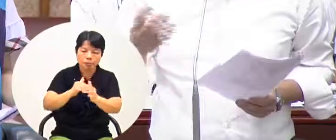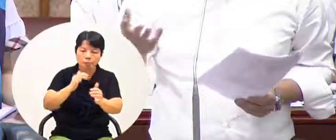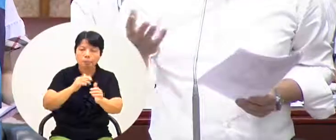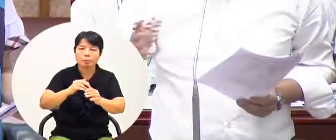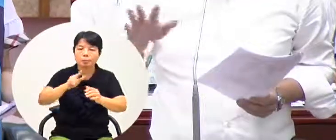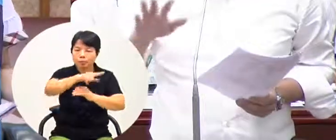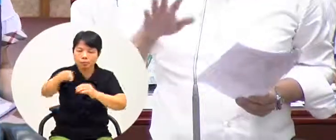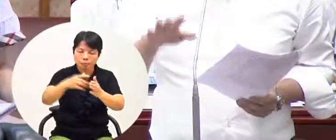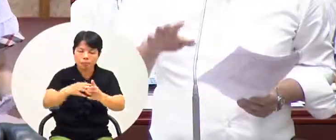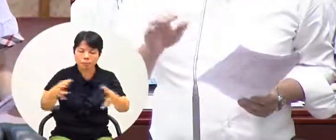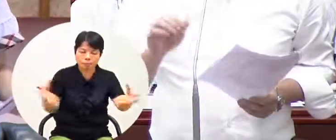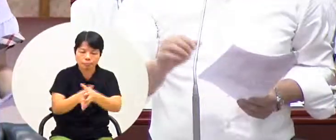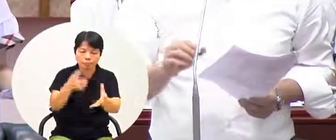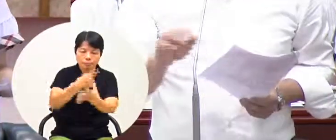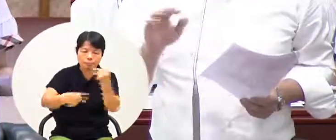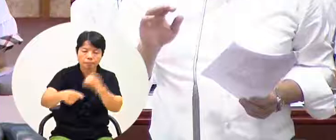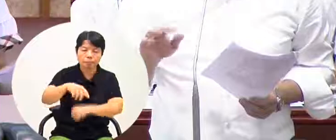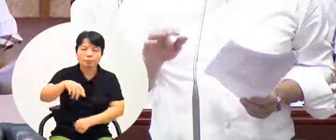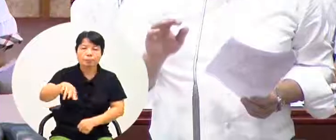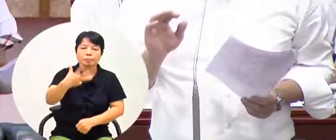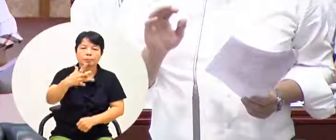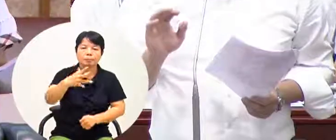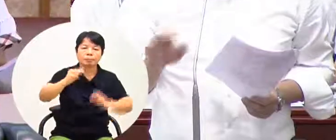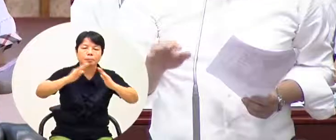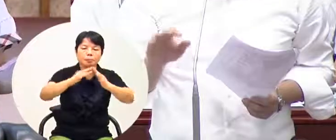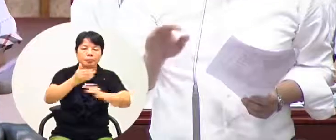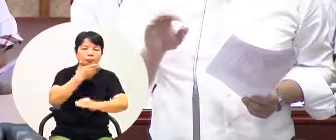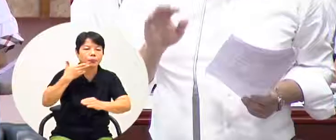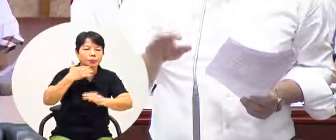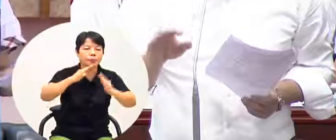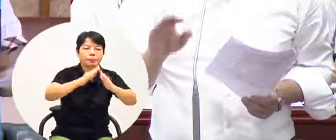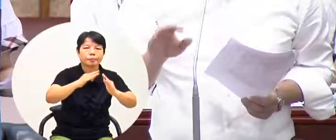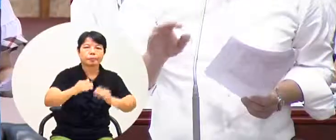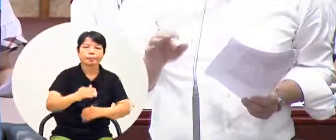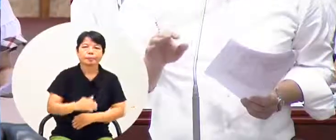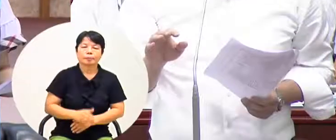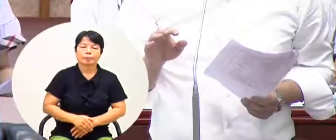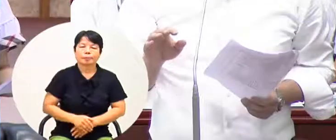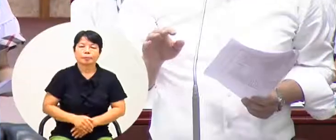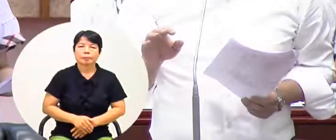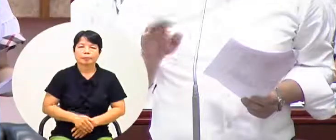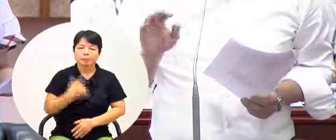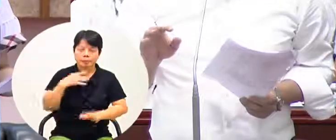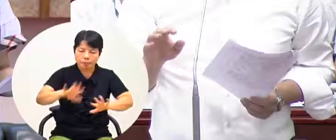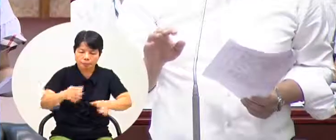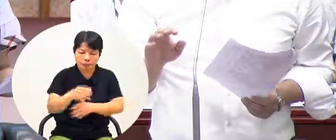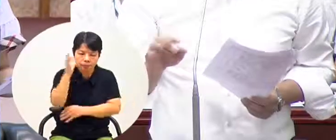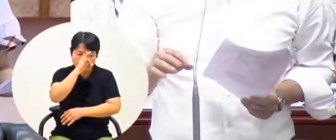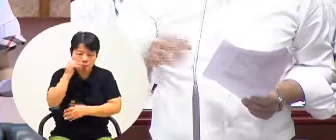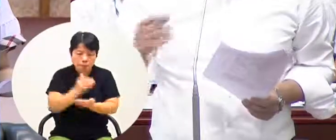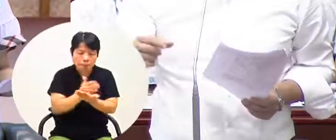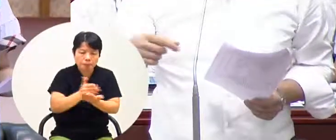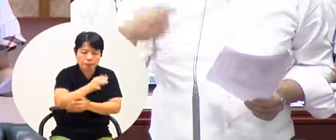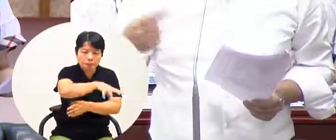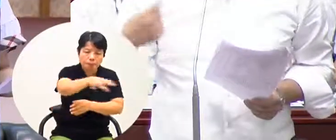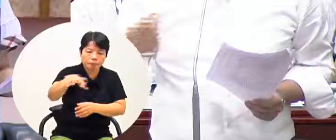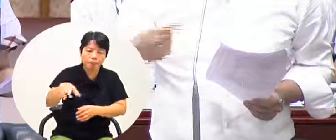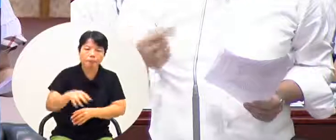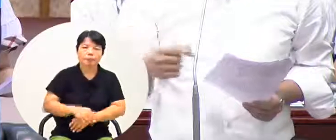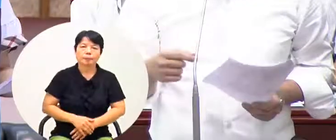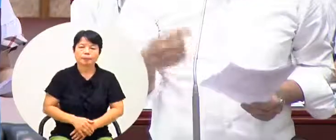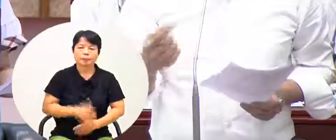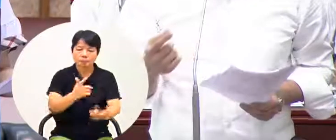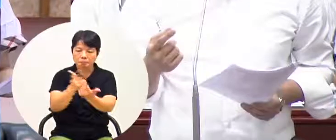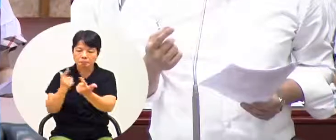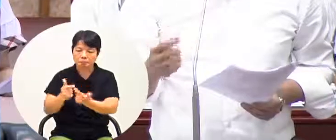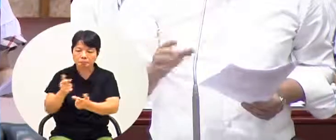房舍出来提供。那另外我们也正在寻觅，在评估几个地点，适当的地点来透过新